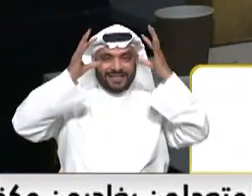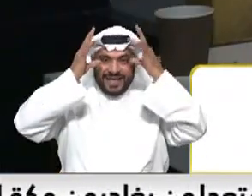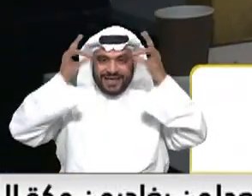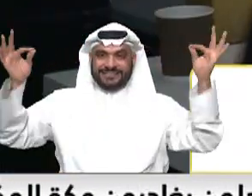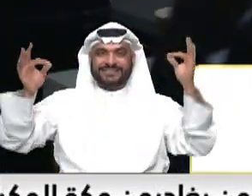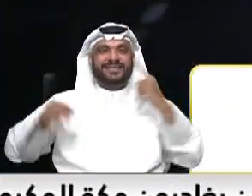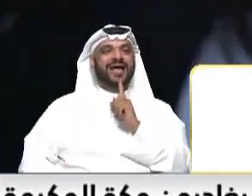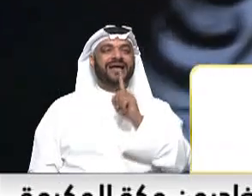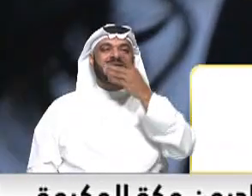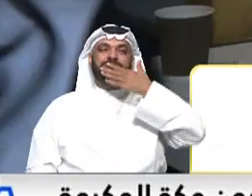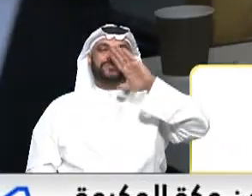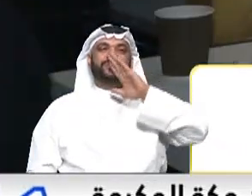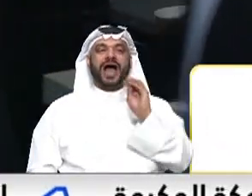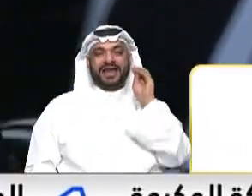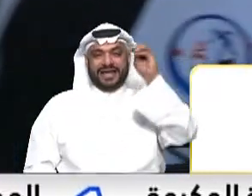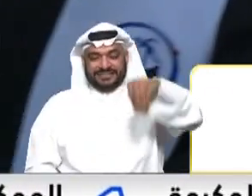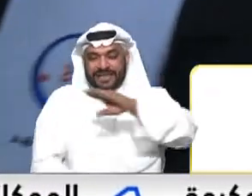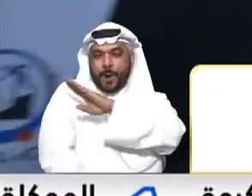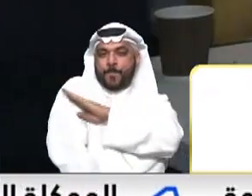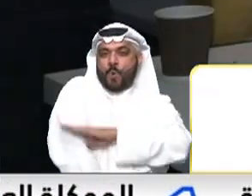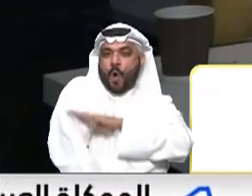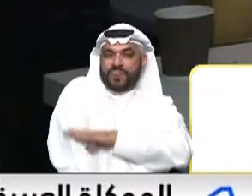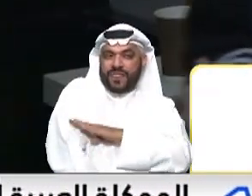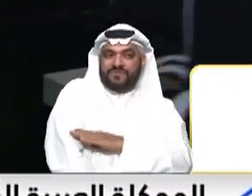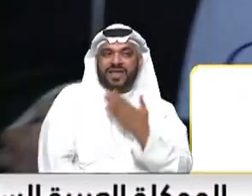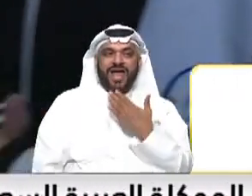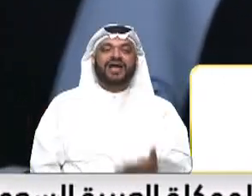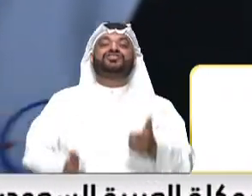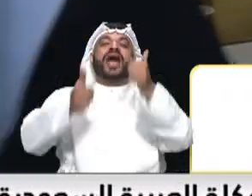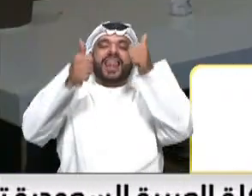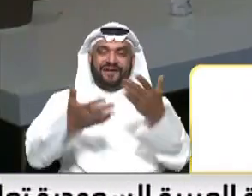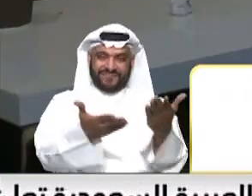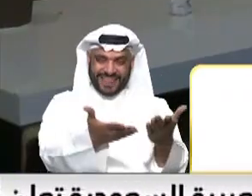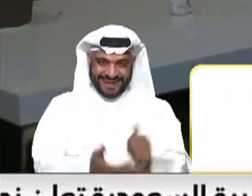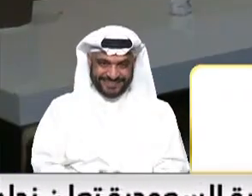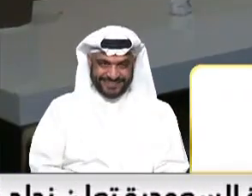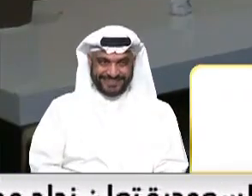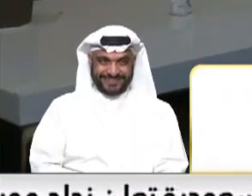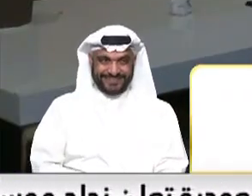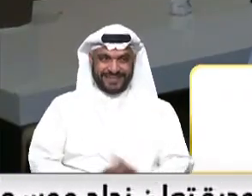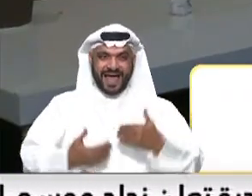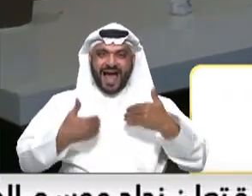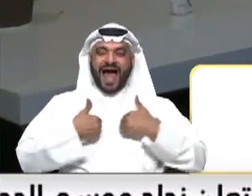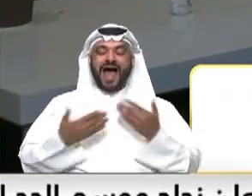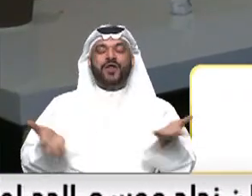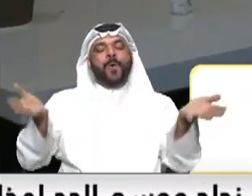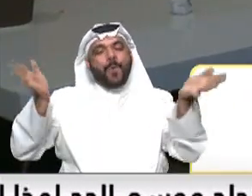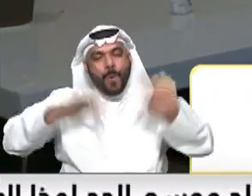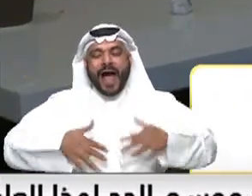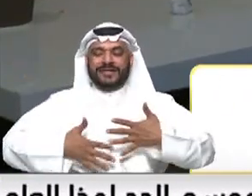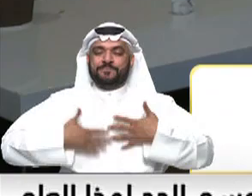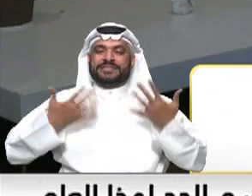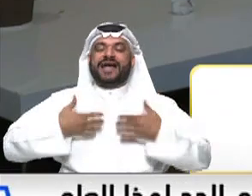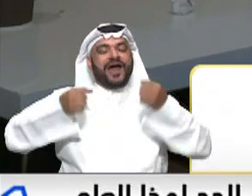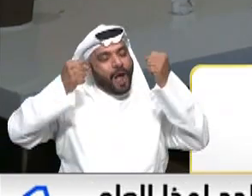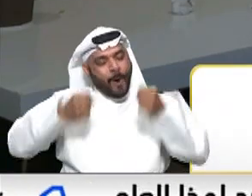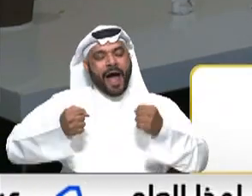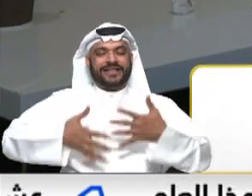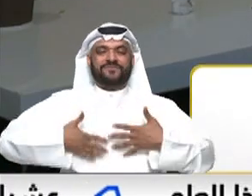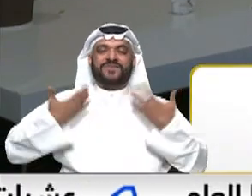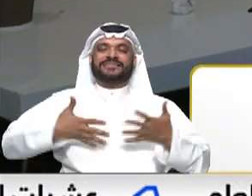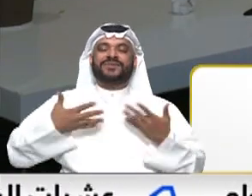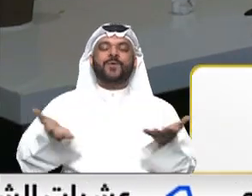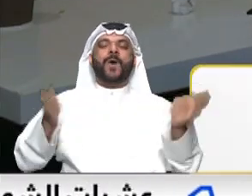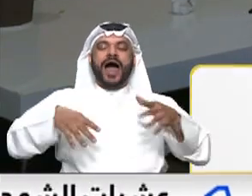إني أتوظف، مستعدة إني أكون أحسن مراتب. أنا وايد مستانسة إن اليوم تخرجنا،